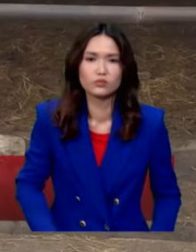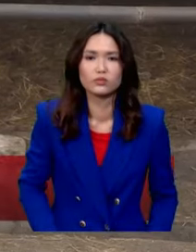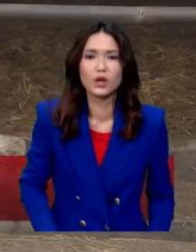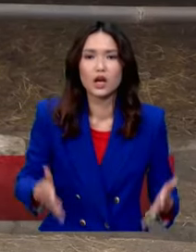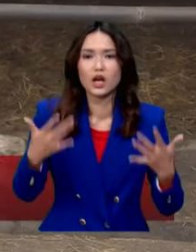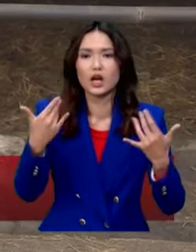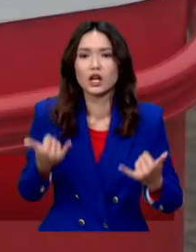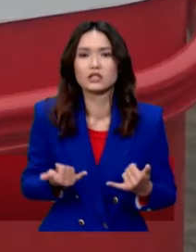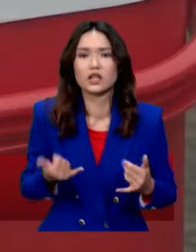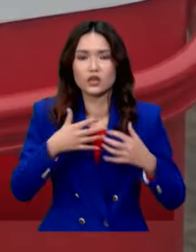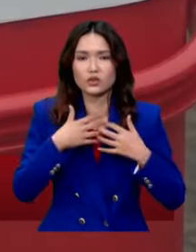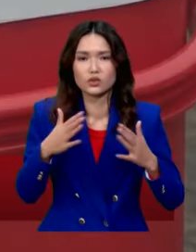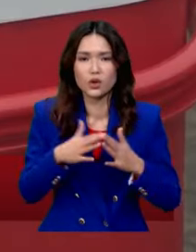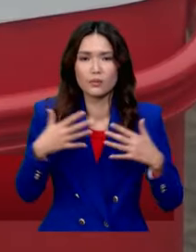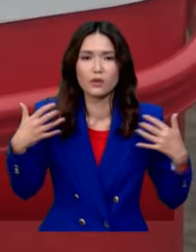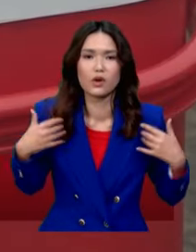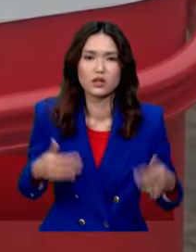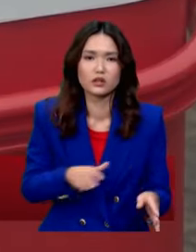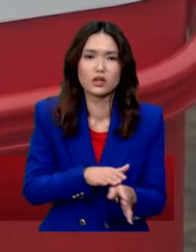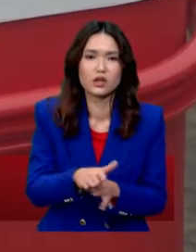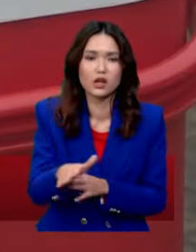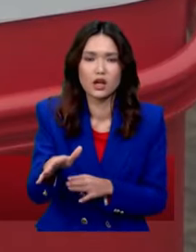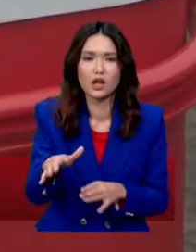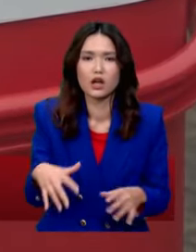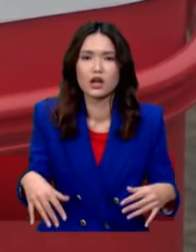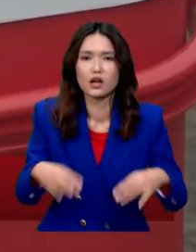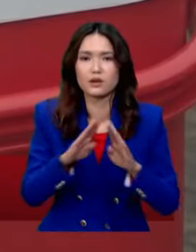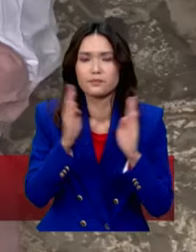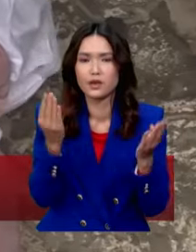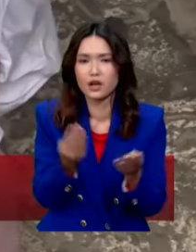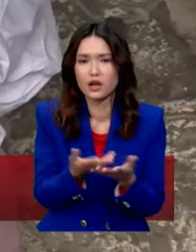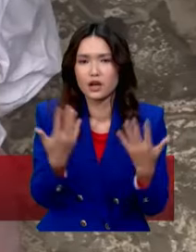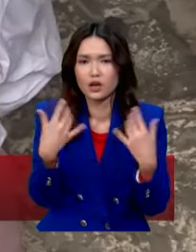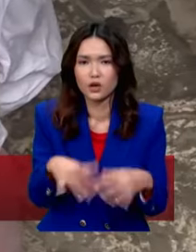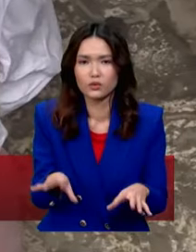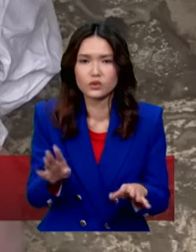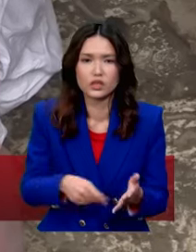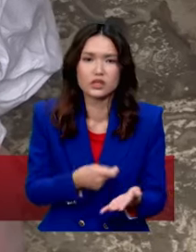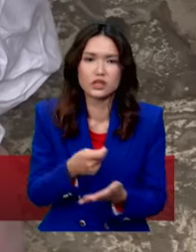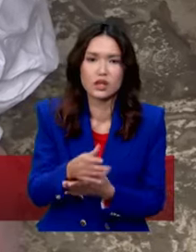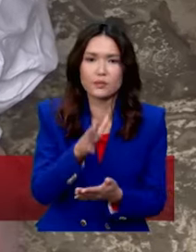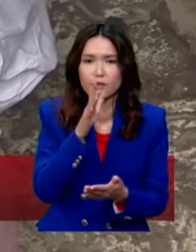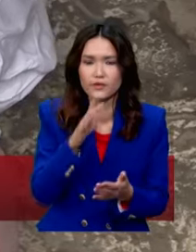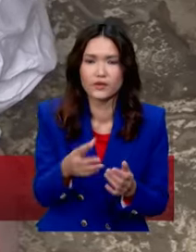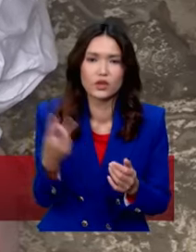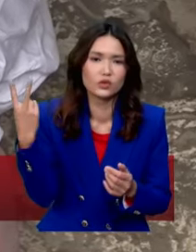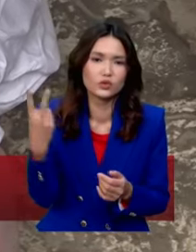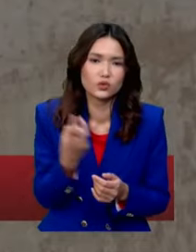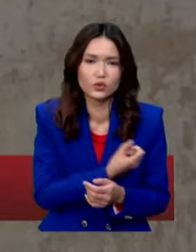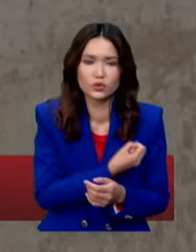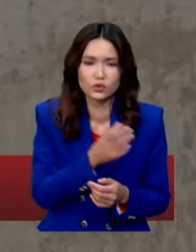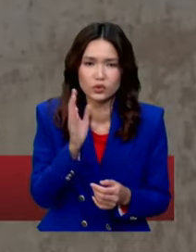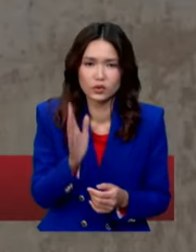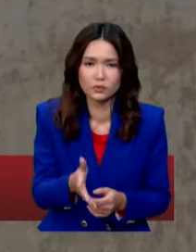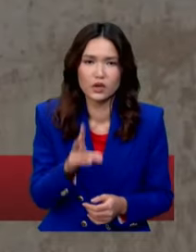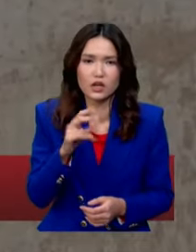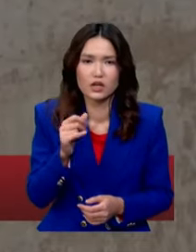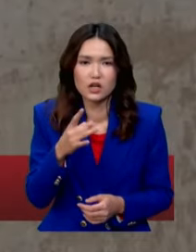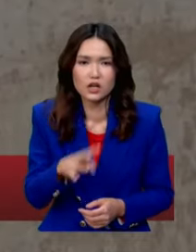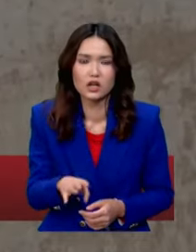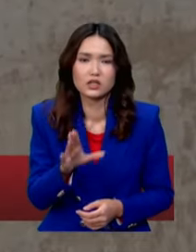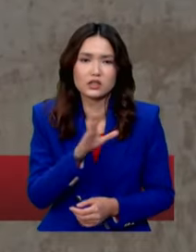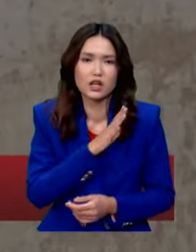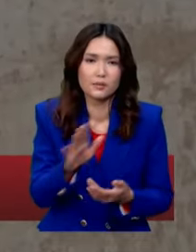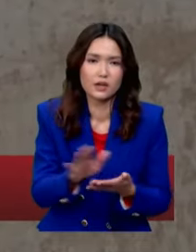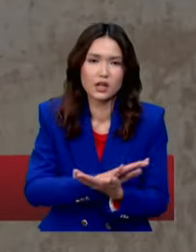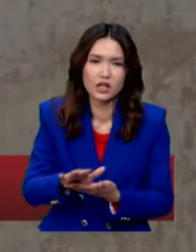Сейчас весь домашний скот на рынке полностью вакцинирован. Животные будут находиться под наблюдением в течение 2 недель. На рынке уже провели